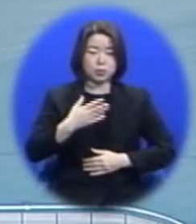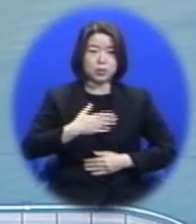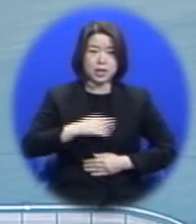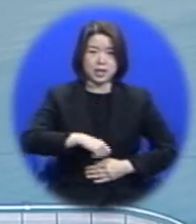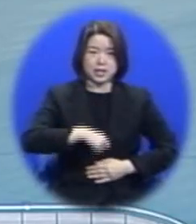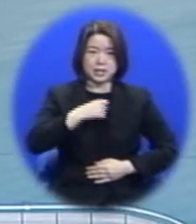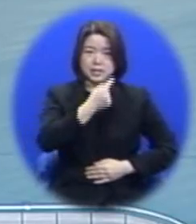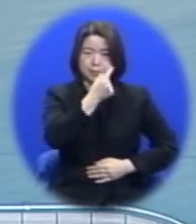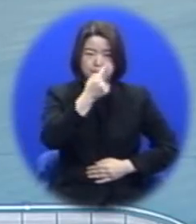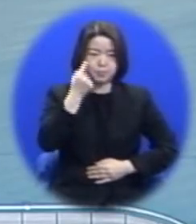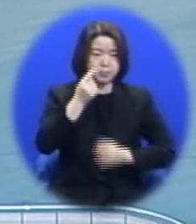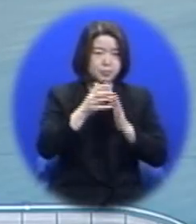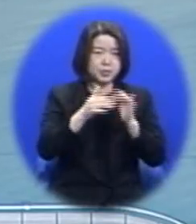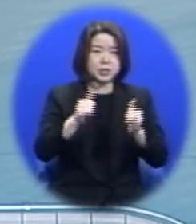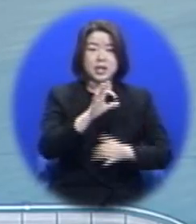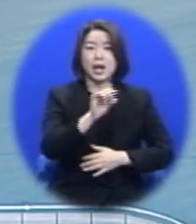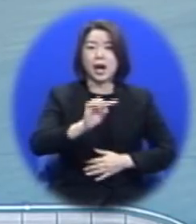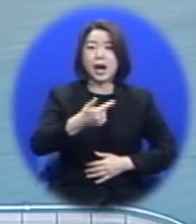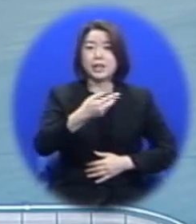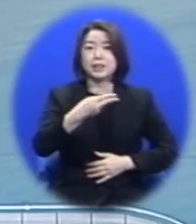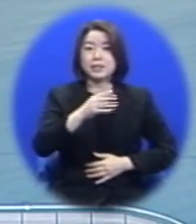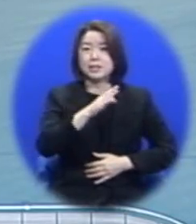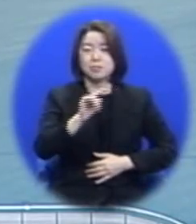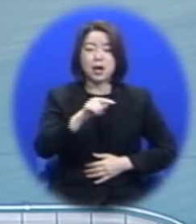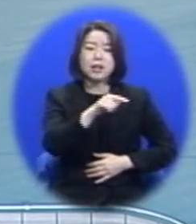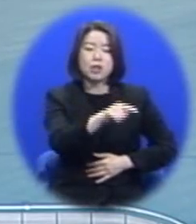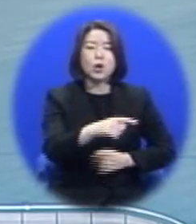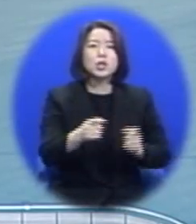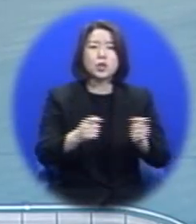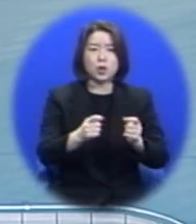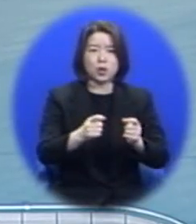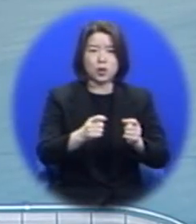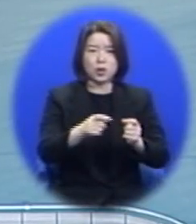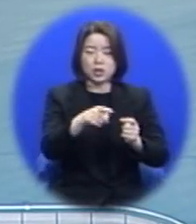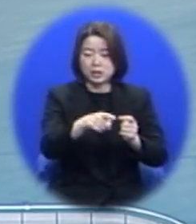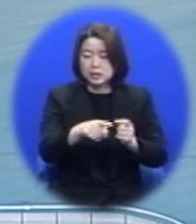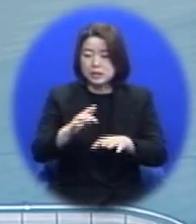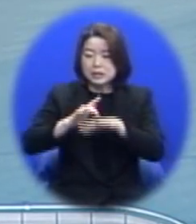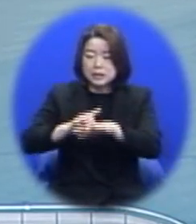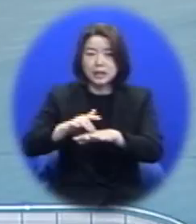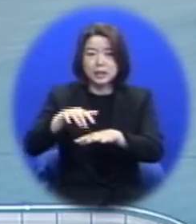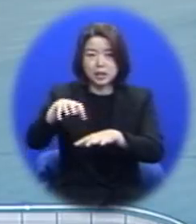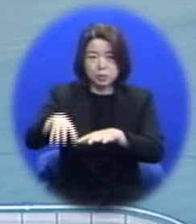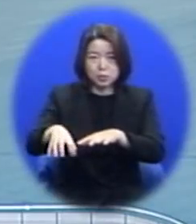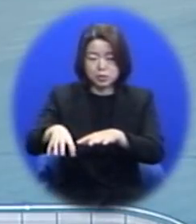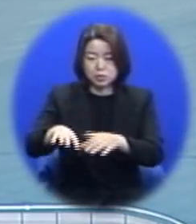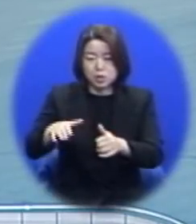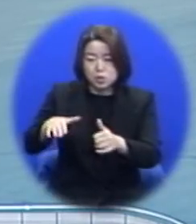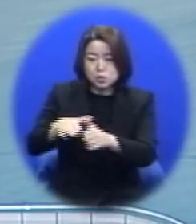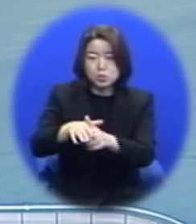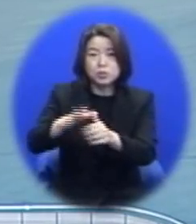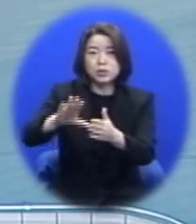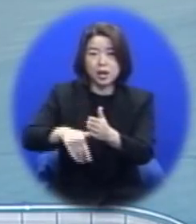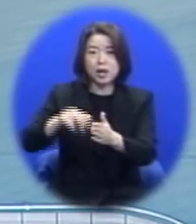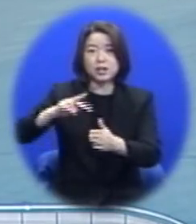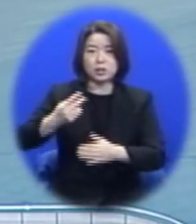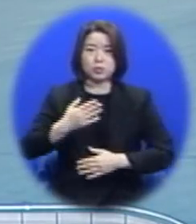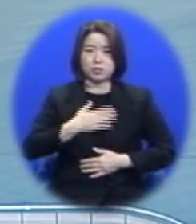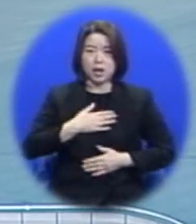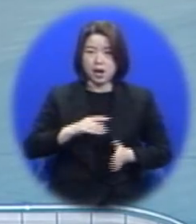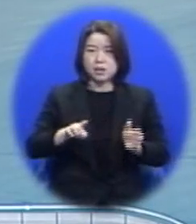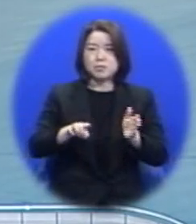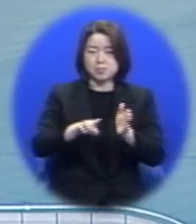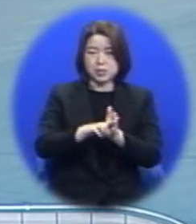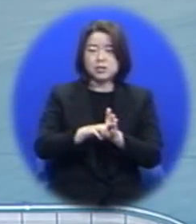신실한 증인인 안디바가 너희 곁 곧 사탄이 살고 있는 그곳에서 죽임을 당할 때에도 나를 믿는